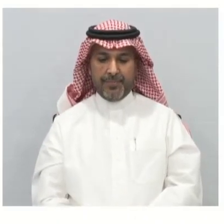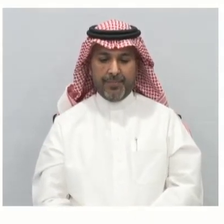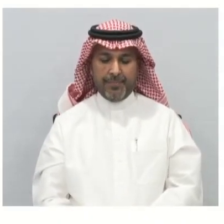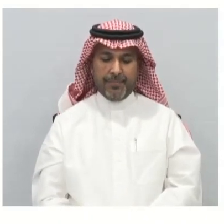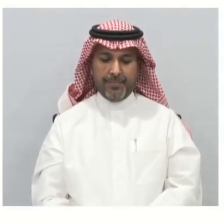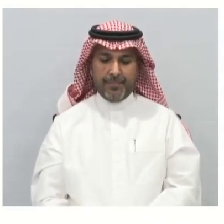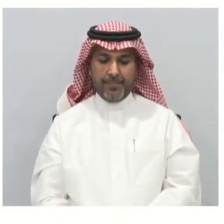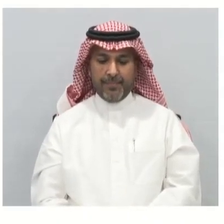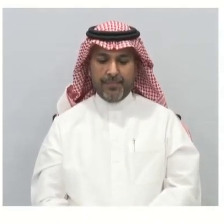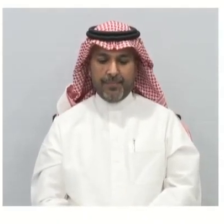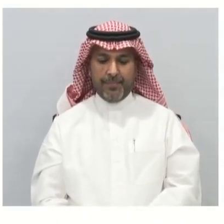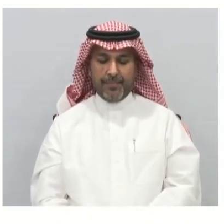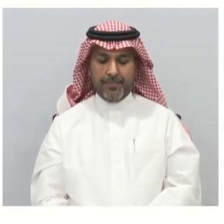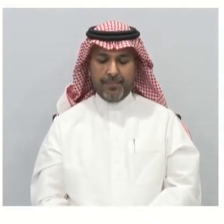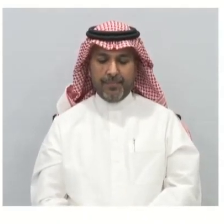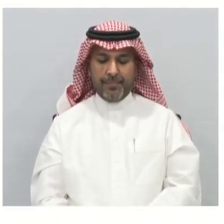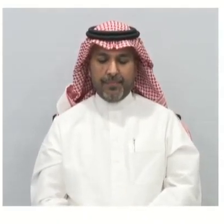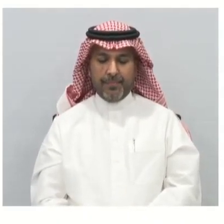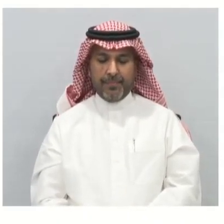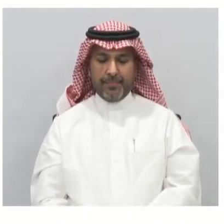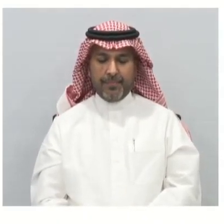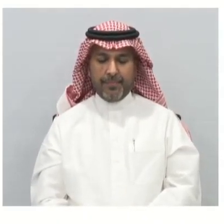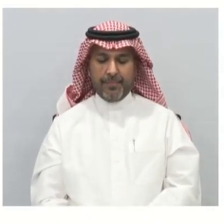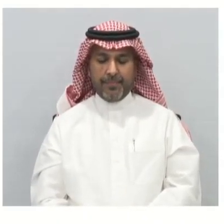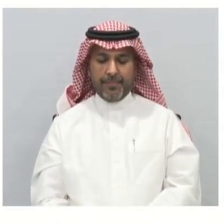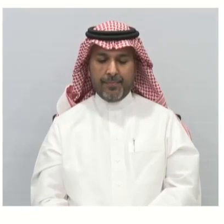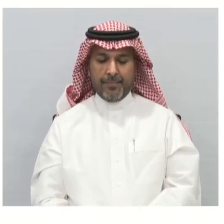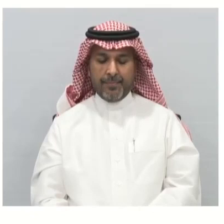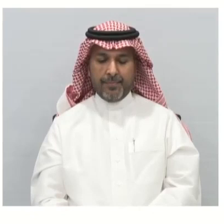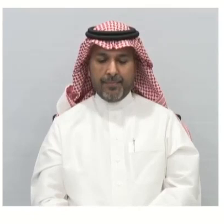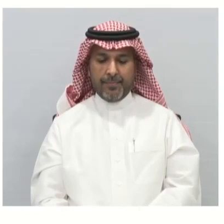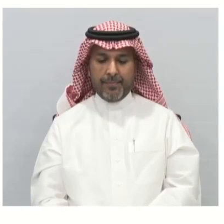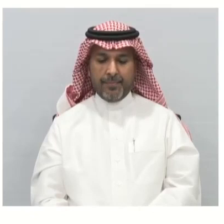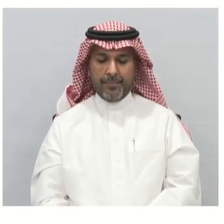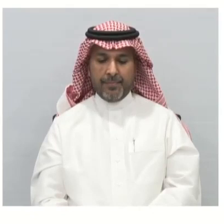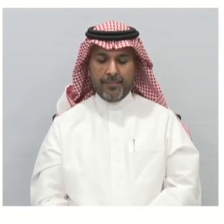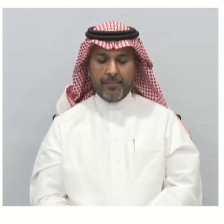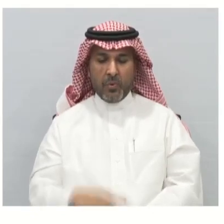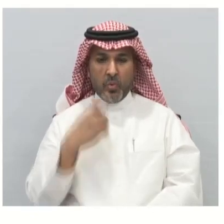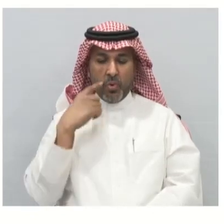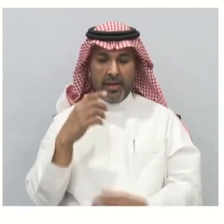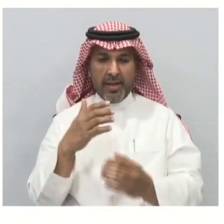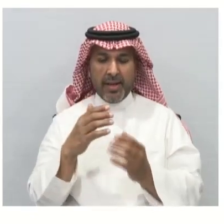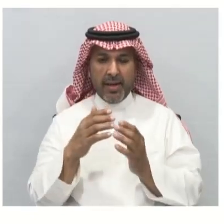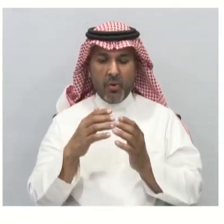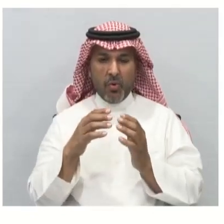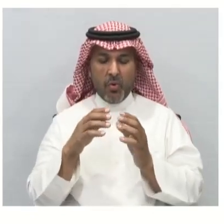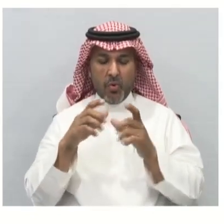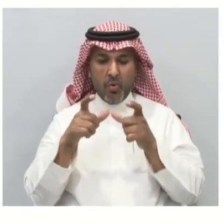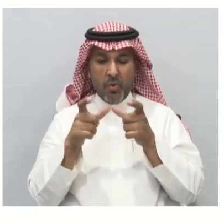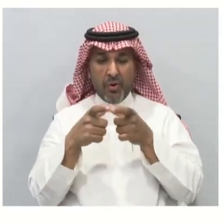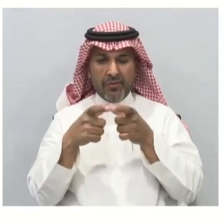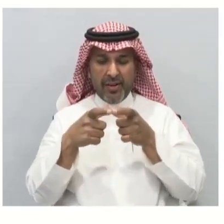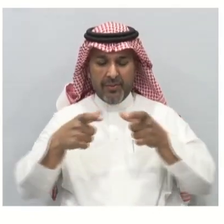ننتقل سؤال اخر هنا طبعا راح يكون اجابات قصيره صاله مستطيله مساحتها